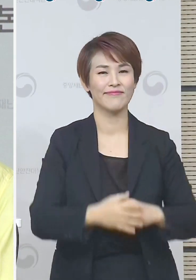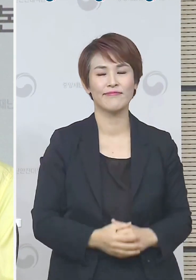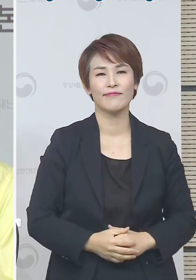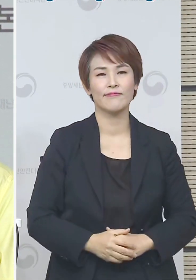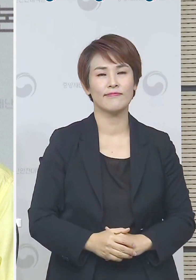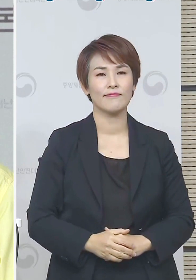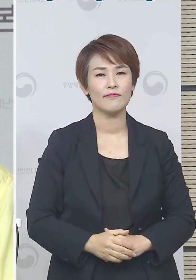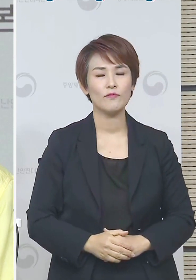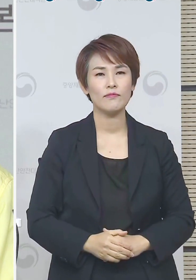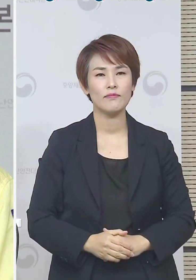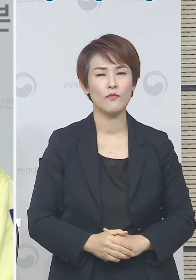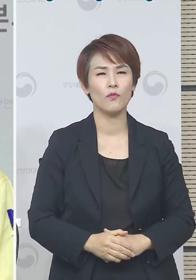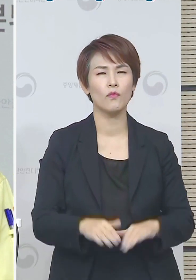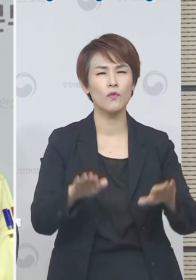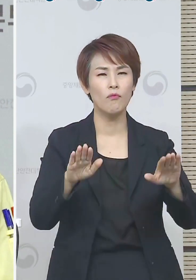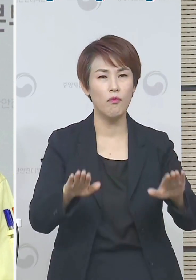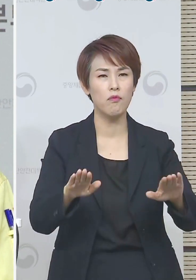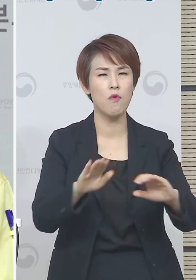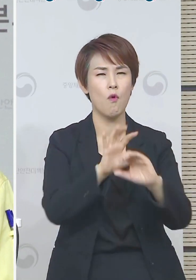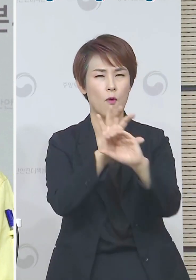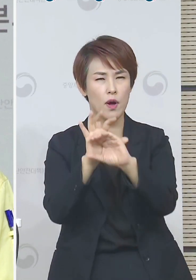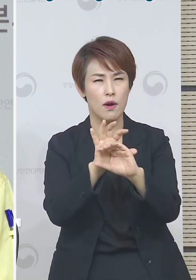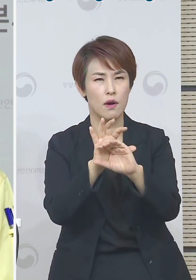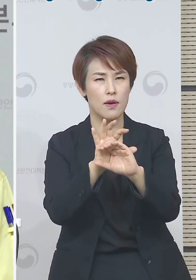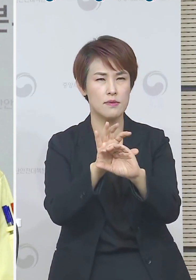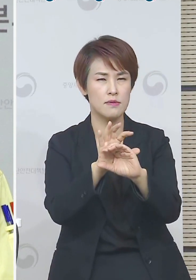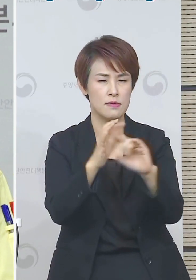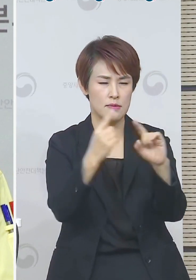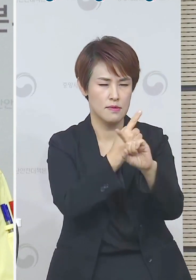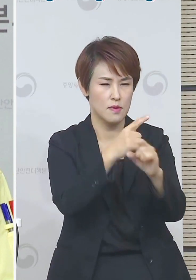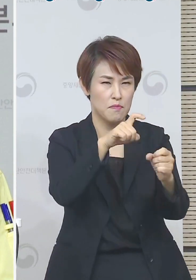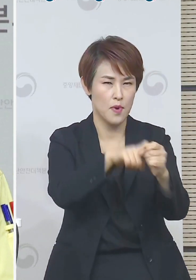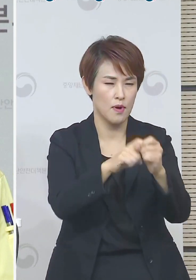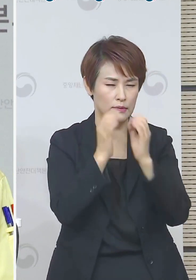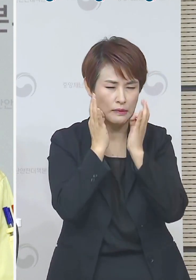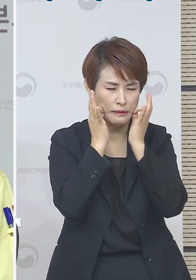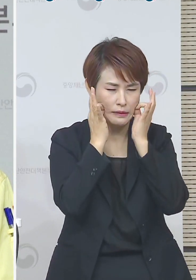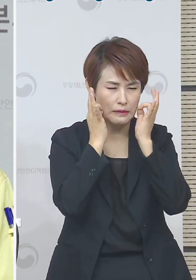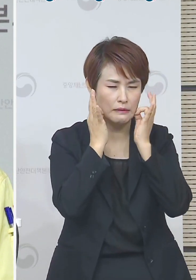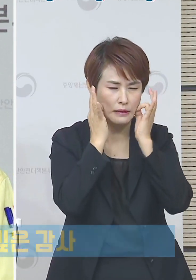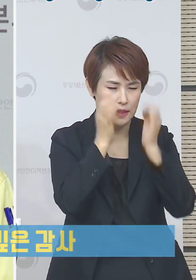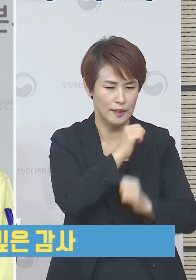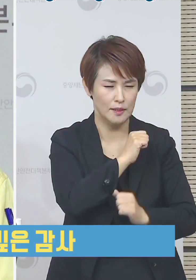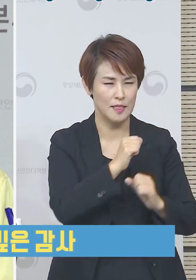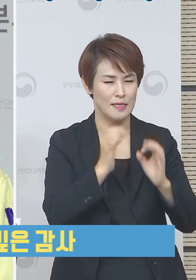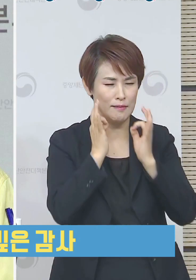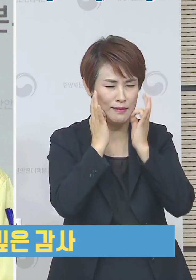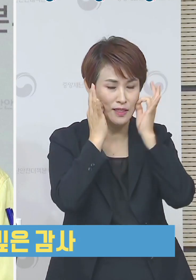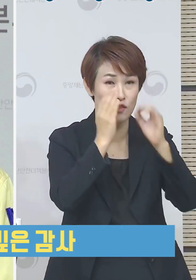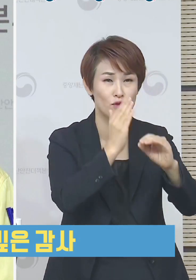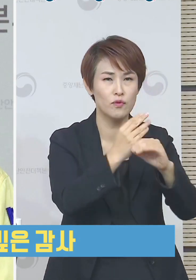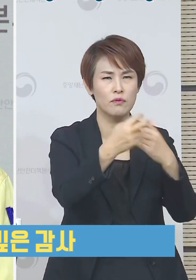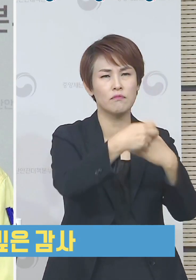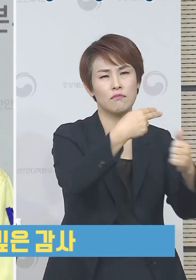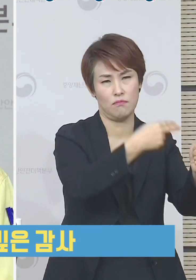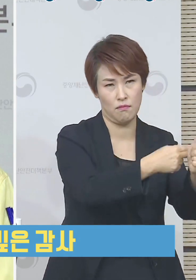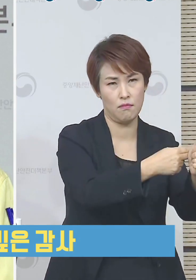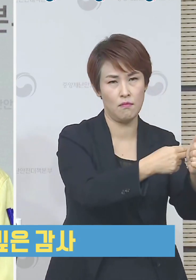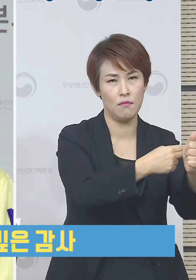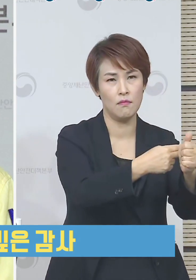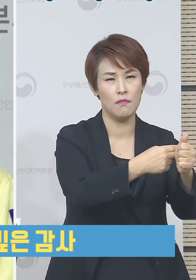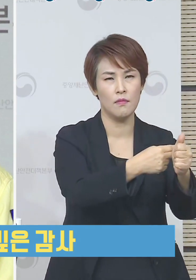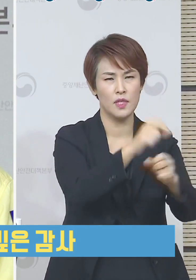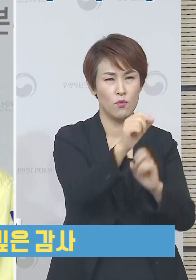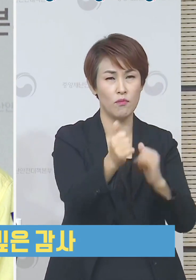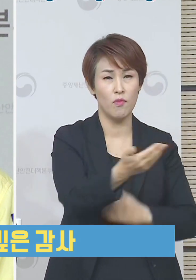지금 이 순간에도 코로나19의 진료 현장에서 묵묵히 최선을 다하고 계신 의료인들과 관계자